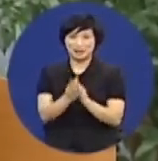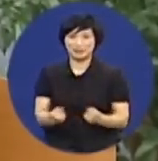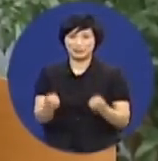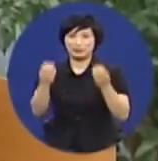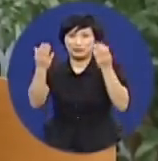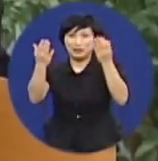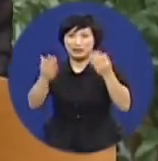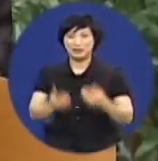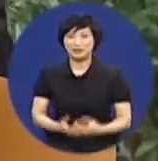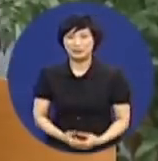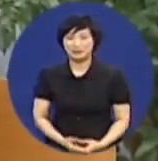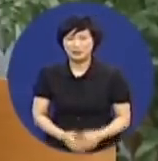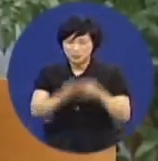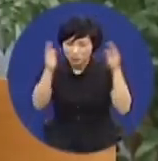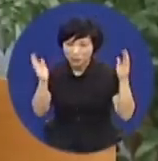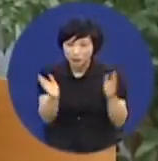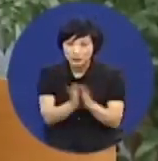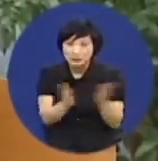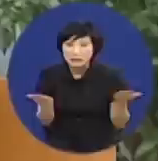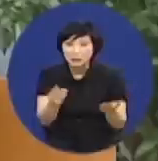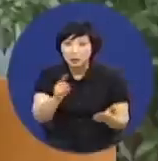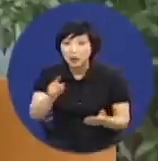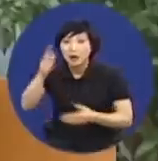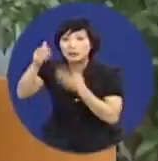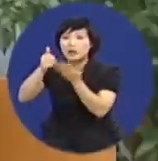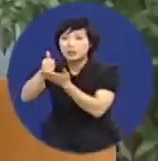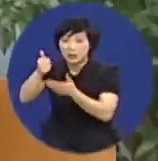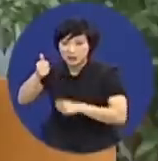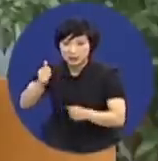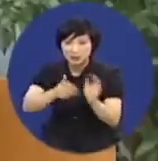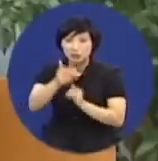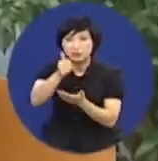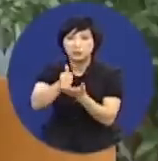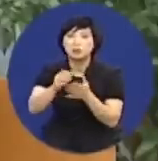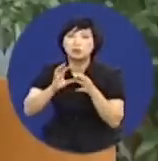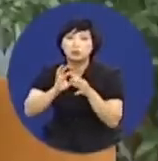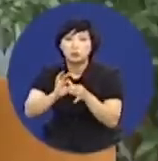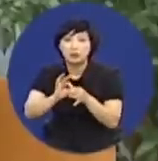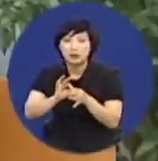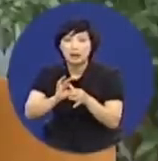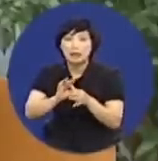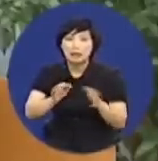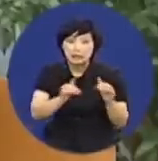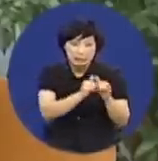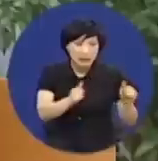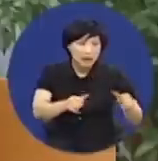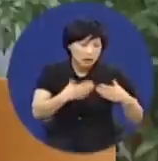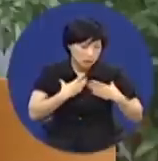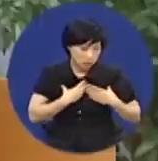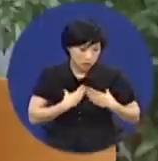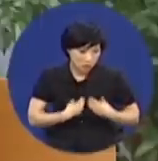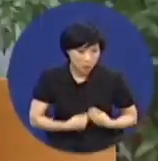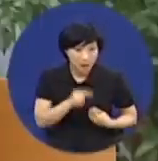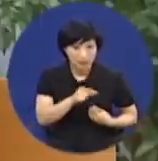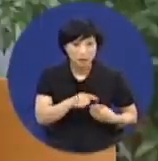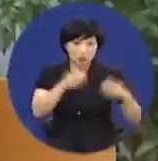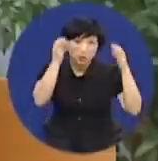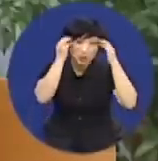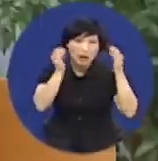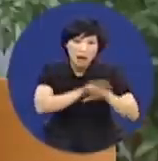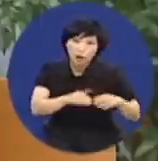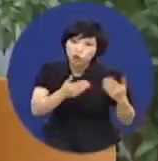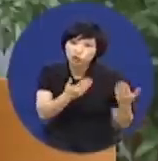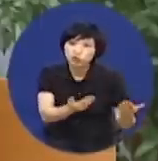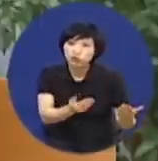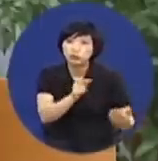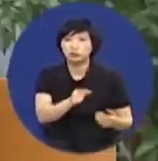ヤ。このすべての出来事は、神様が御子イエス・キリストを通して人間の絶望的な苦